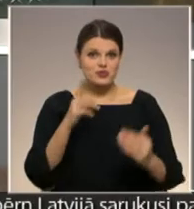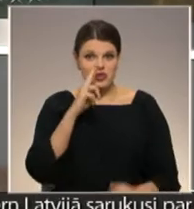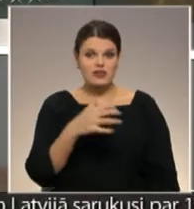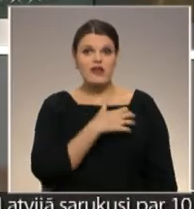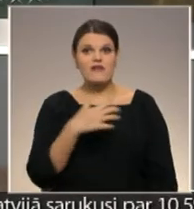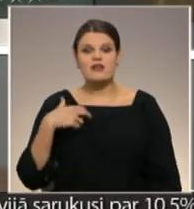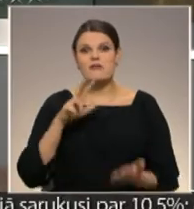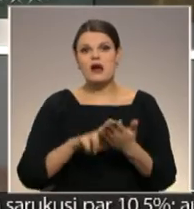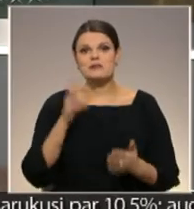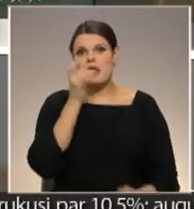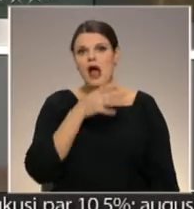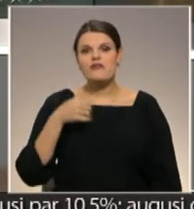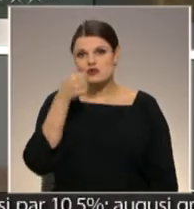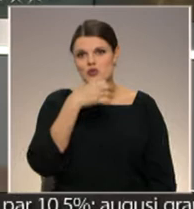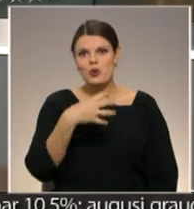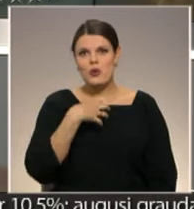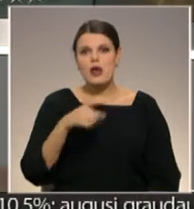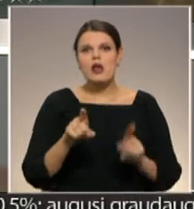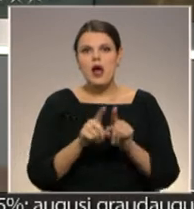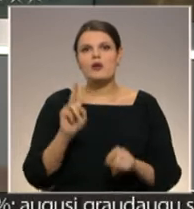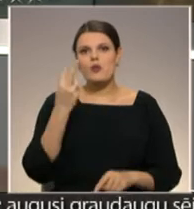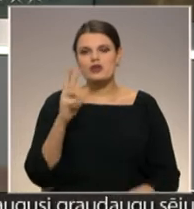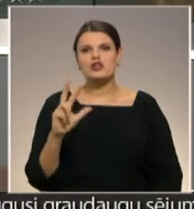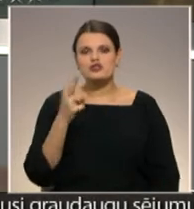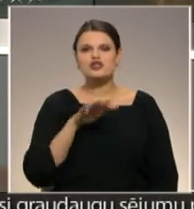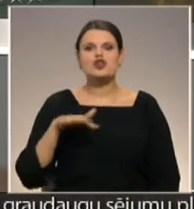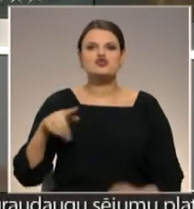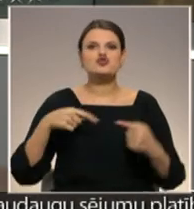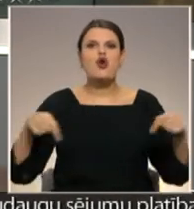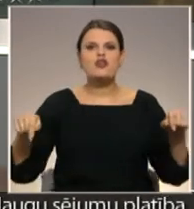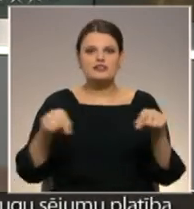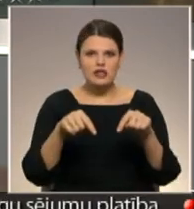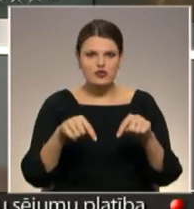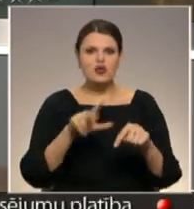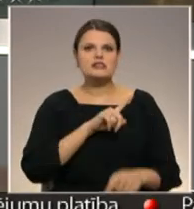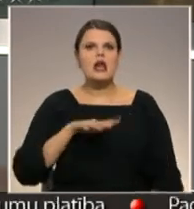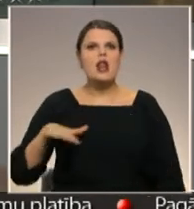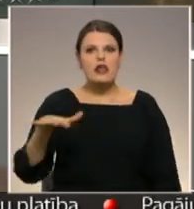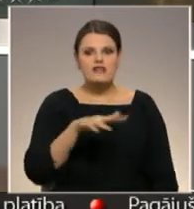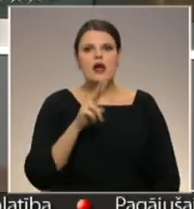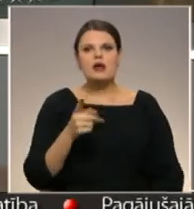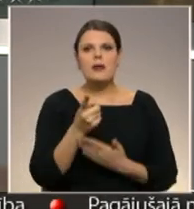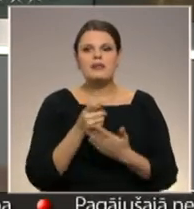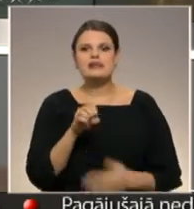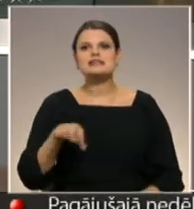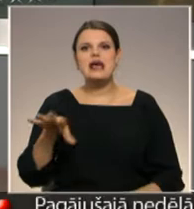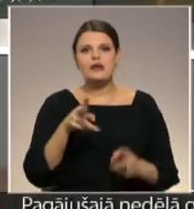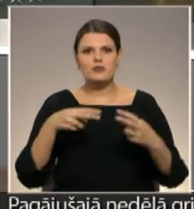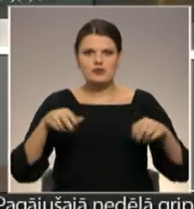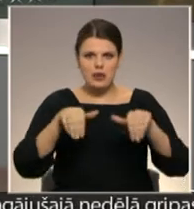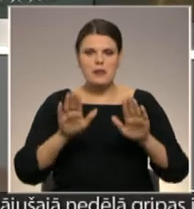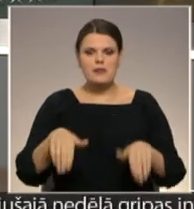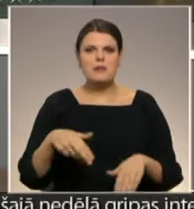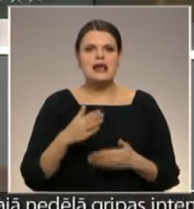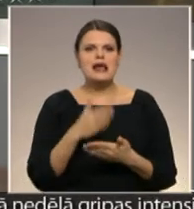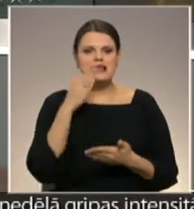Šonadēļ valdība apstiprināja Āfrikas cūku mēru arī otrās un trešās zonas teritorijas Latvijā, kā to prasa Eiropas komisijas lēmums par riska